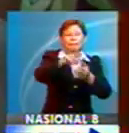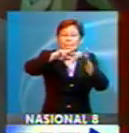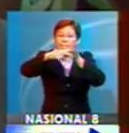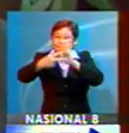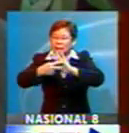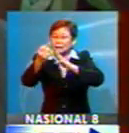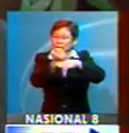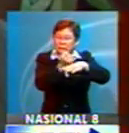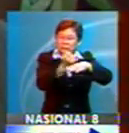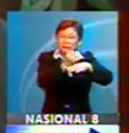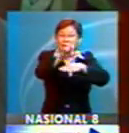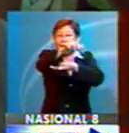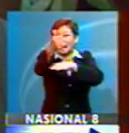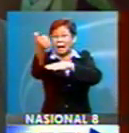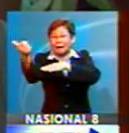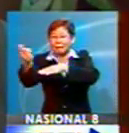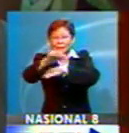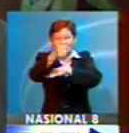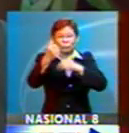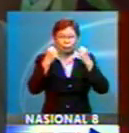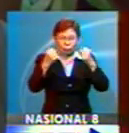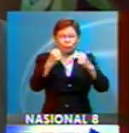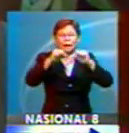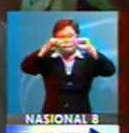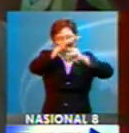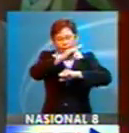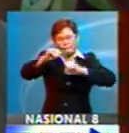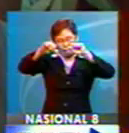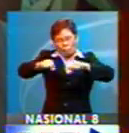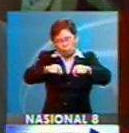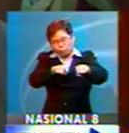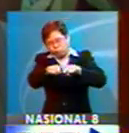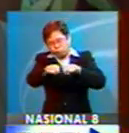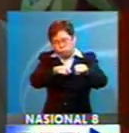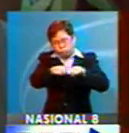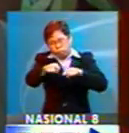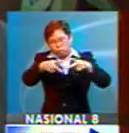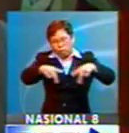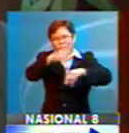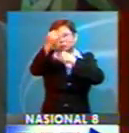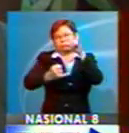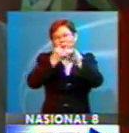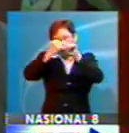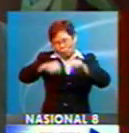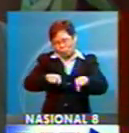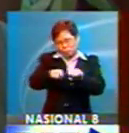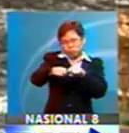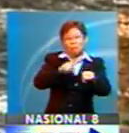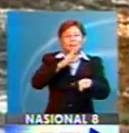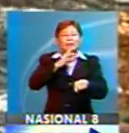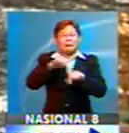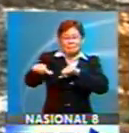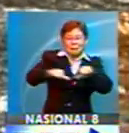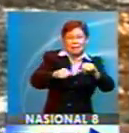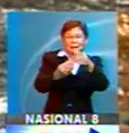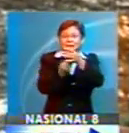Maknanya industri hiliran kita adalah kukuh dan mampu berdaya saing di pasaran antarabangsa. Tambah beliau,